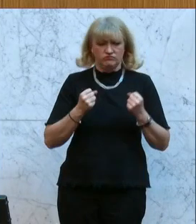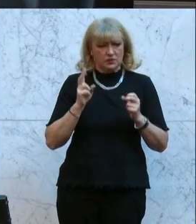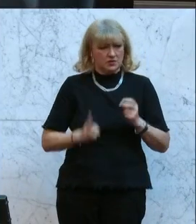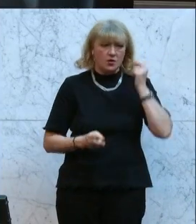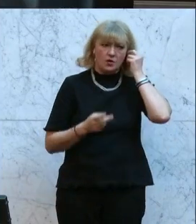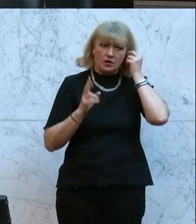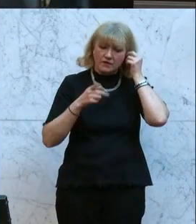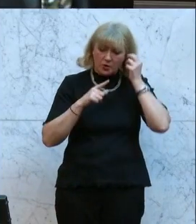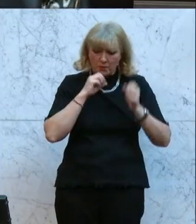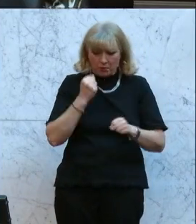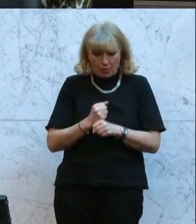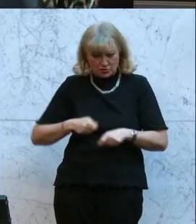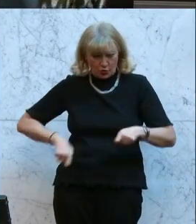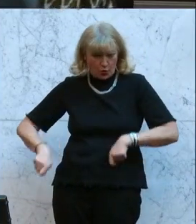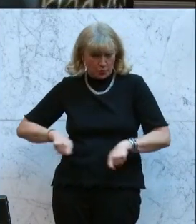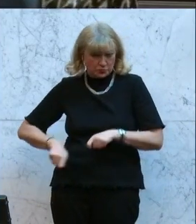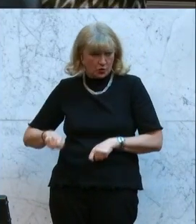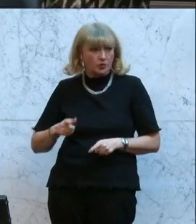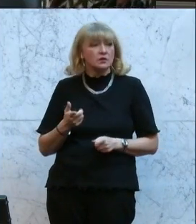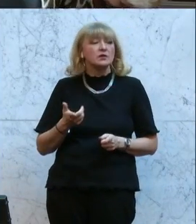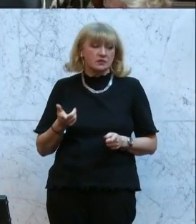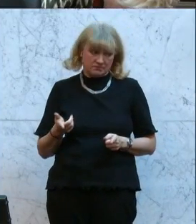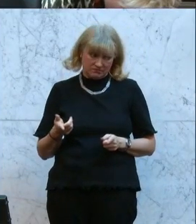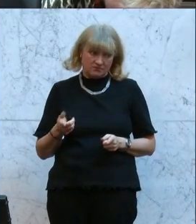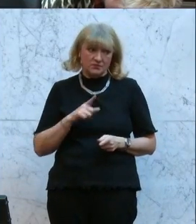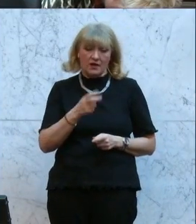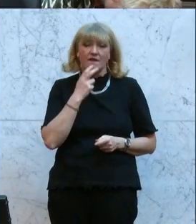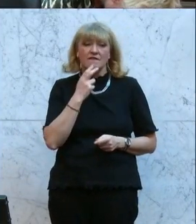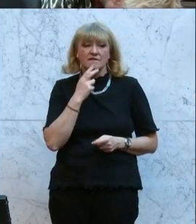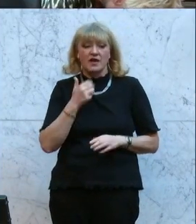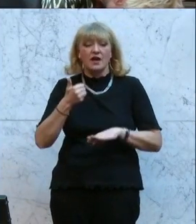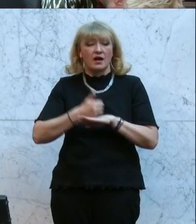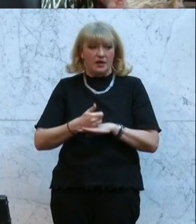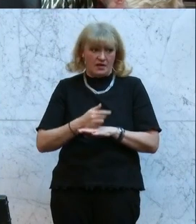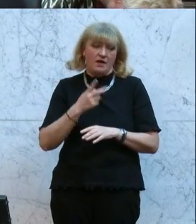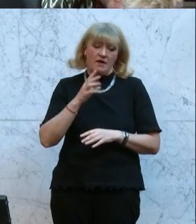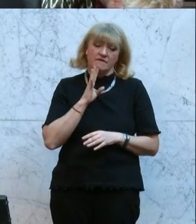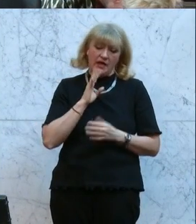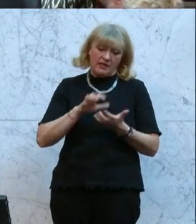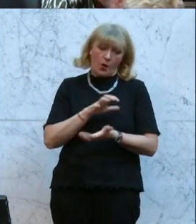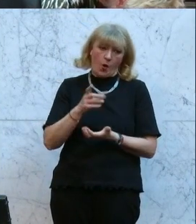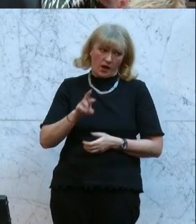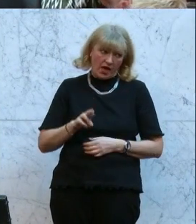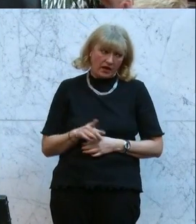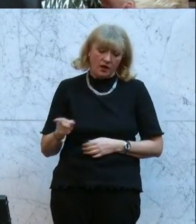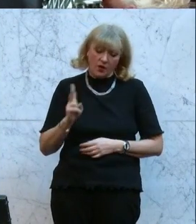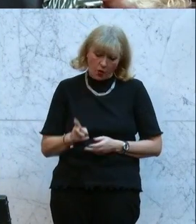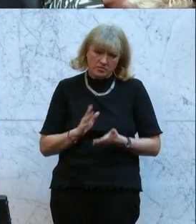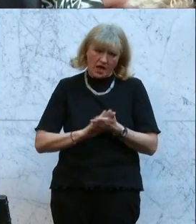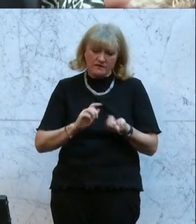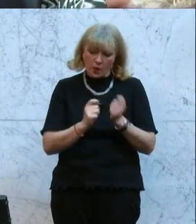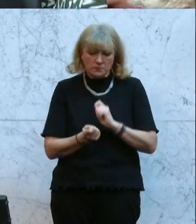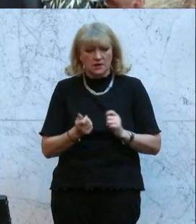gerade bei der Postenkorruption ist der zuständige Minister Werner Kogler. Er könnte vieles einfach umsetzen.